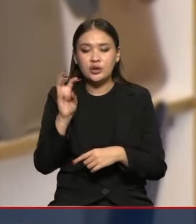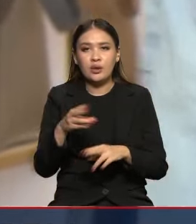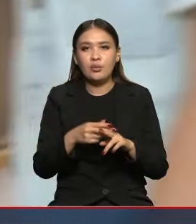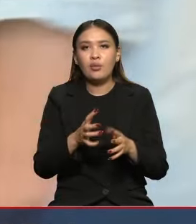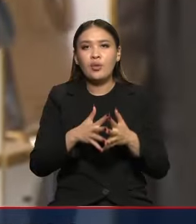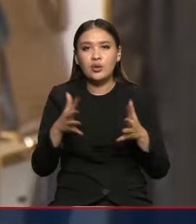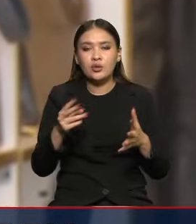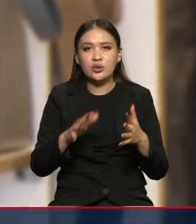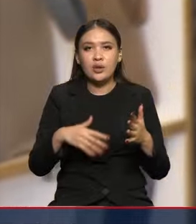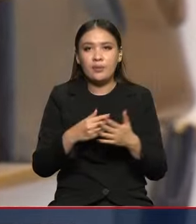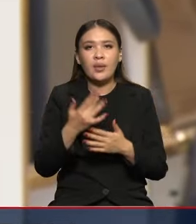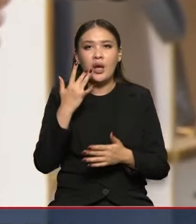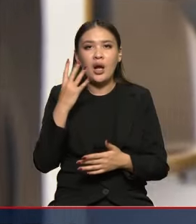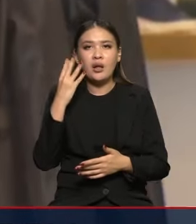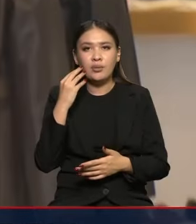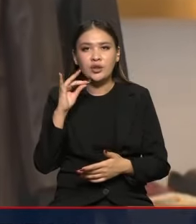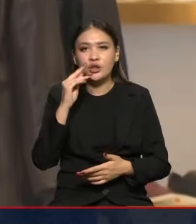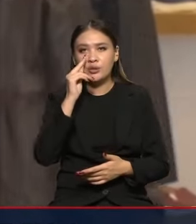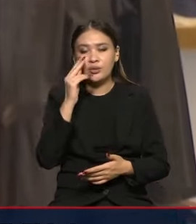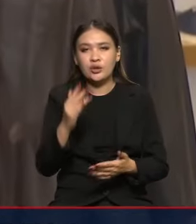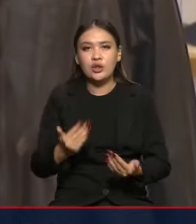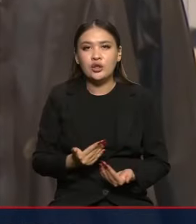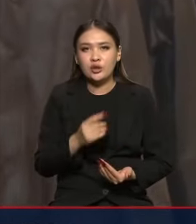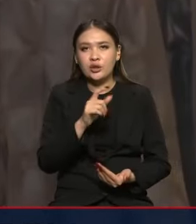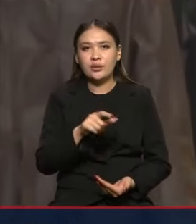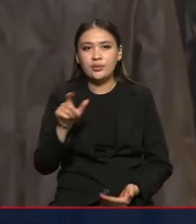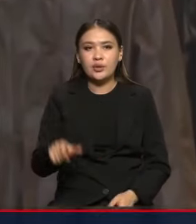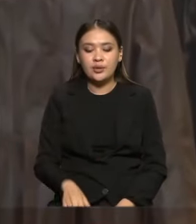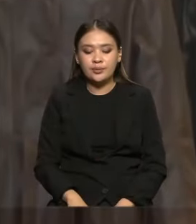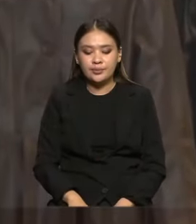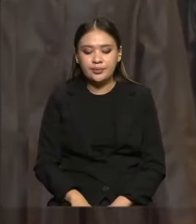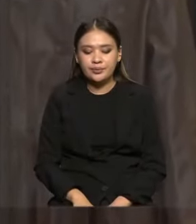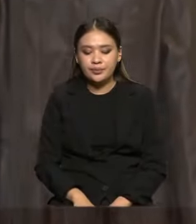ақша жарататындар Алматы және Шымкент тұрғындары. Жанель Нұрболат, Алихан Сатылған, Жібек Жолы.